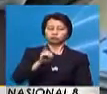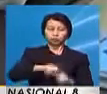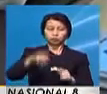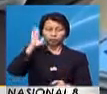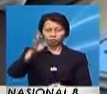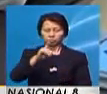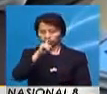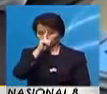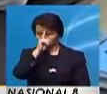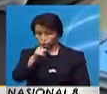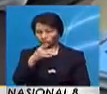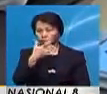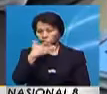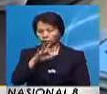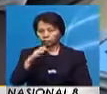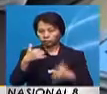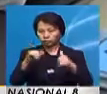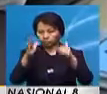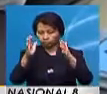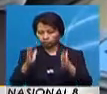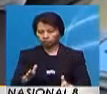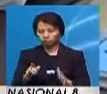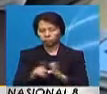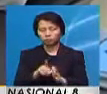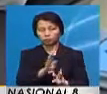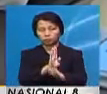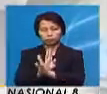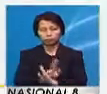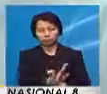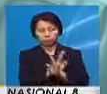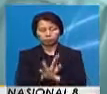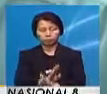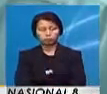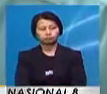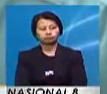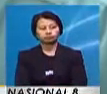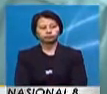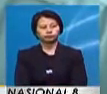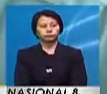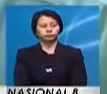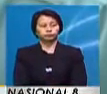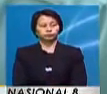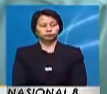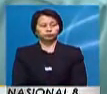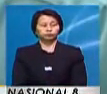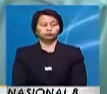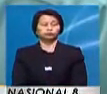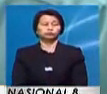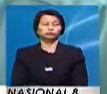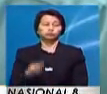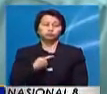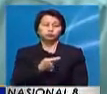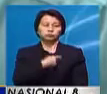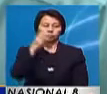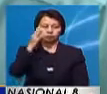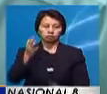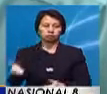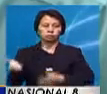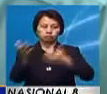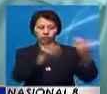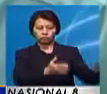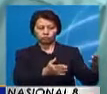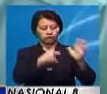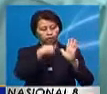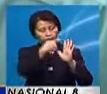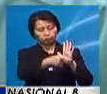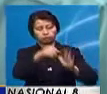akan memastikan nasib penumba mereka dibela. Kita akan bawa kelima-lima rider tersebut dan